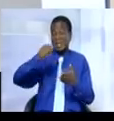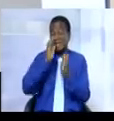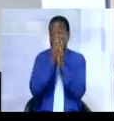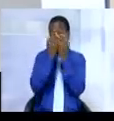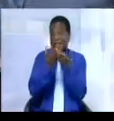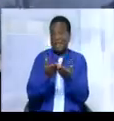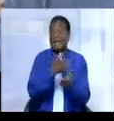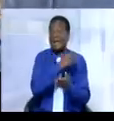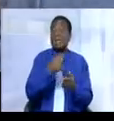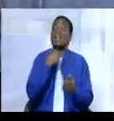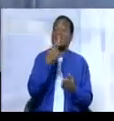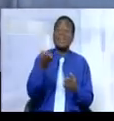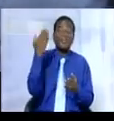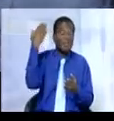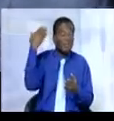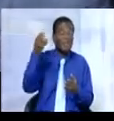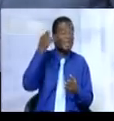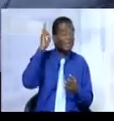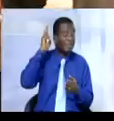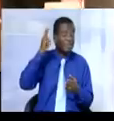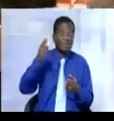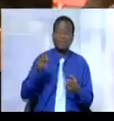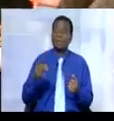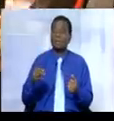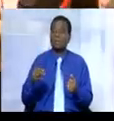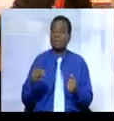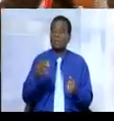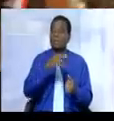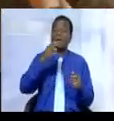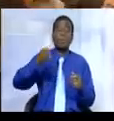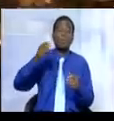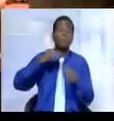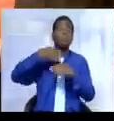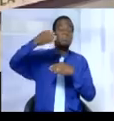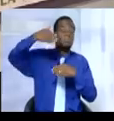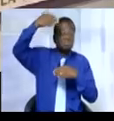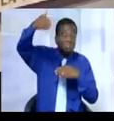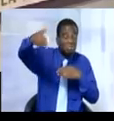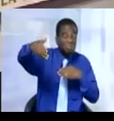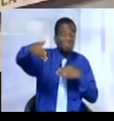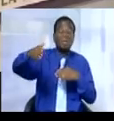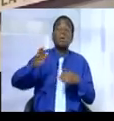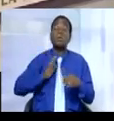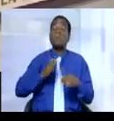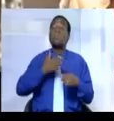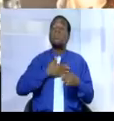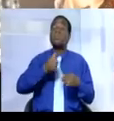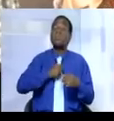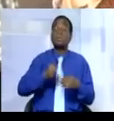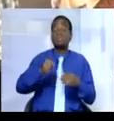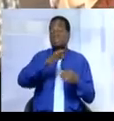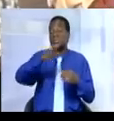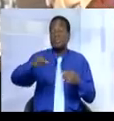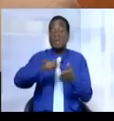Le rassemblement des oufouettistes RHDP est en ce moment au pouvoir. Voilà ce que pense le premier ministre de l'exercice